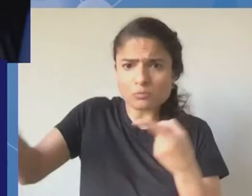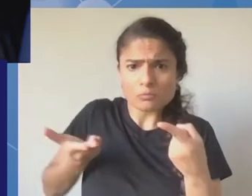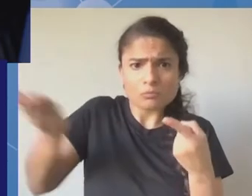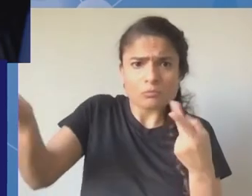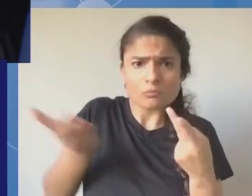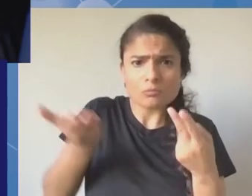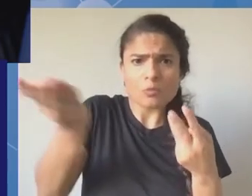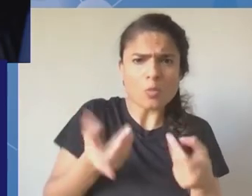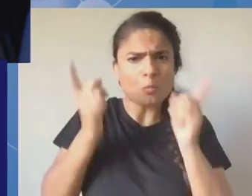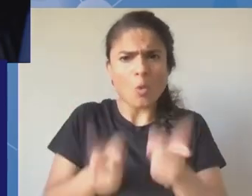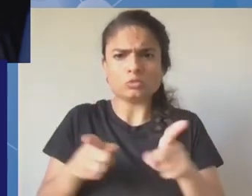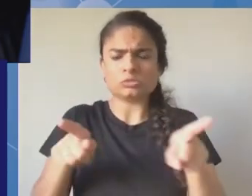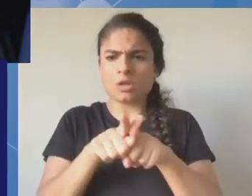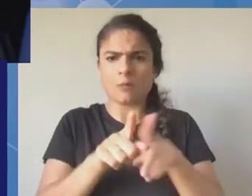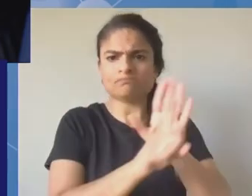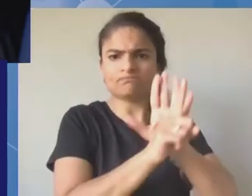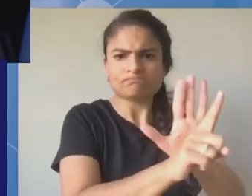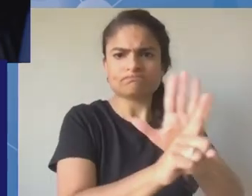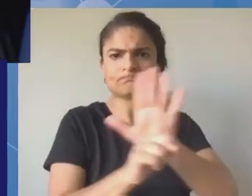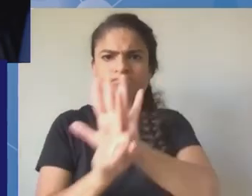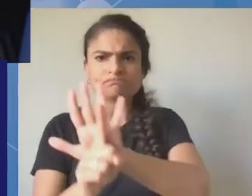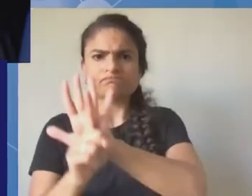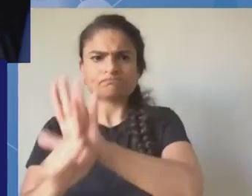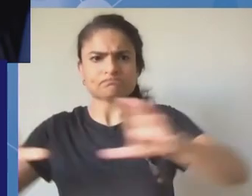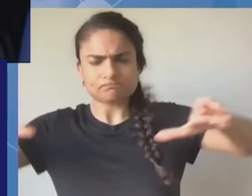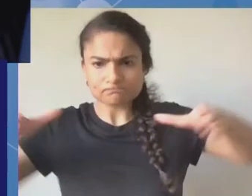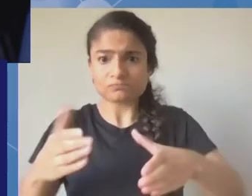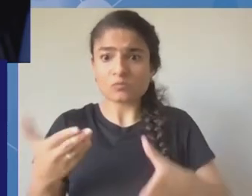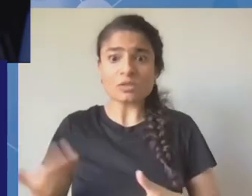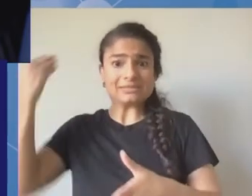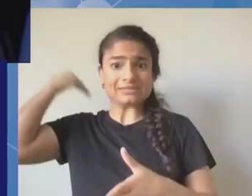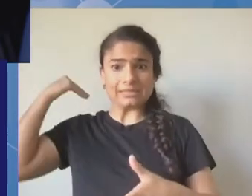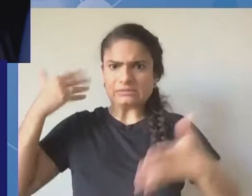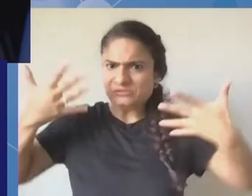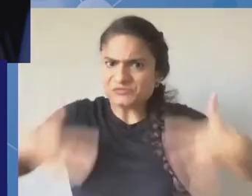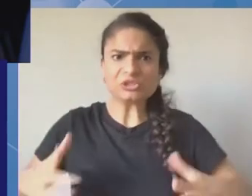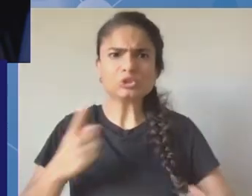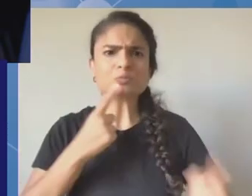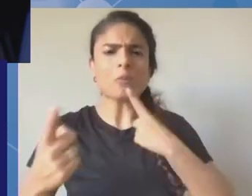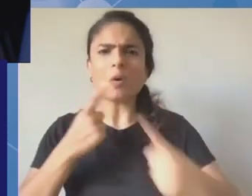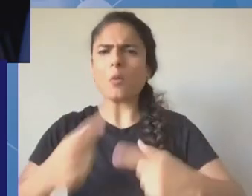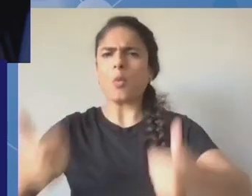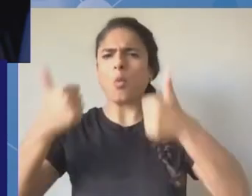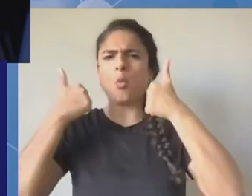我们昨天所召开的一个板块的吧，新的数码智能，